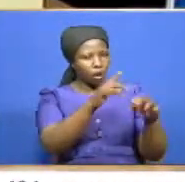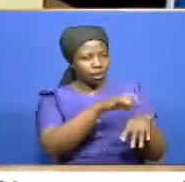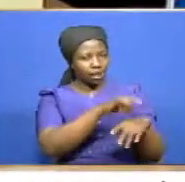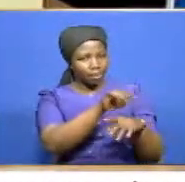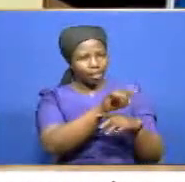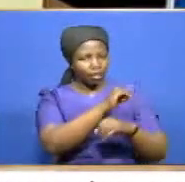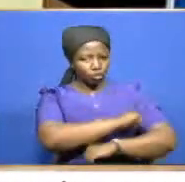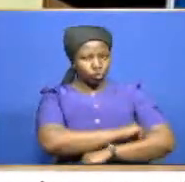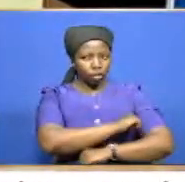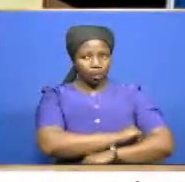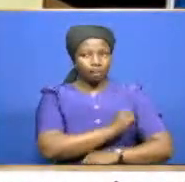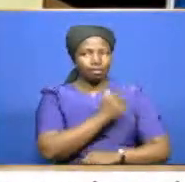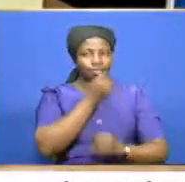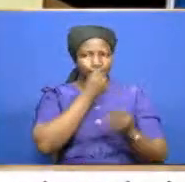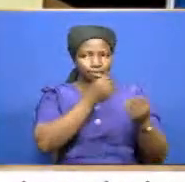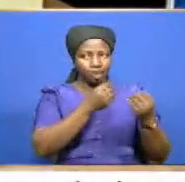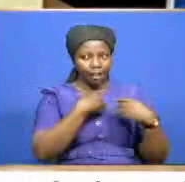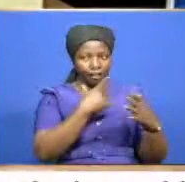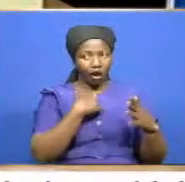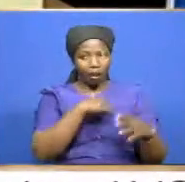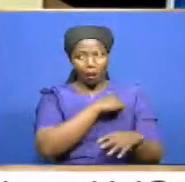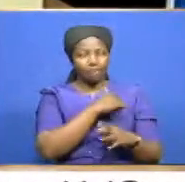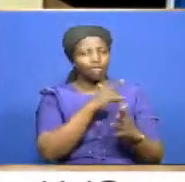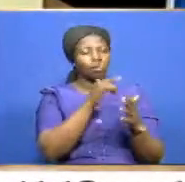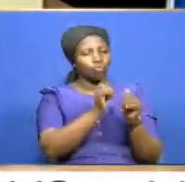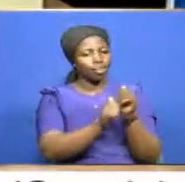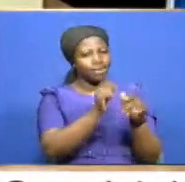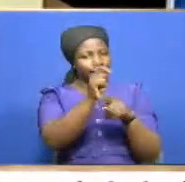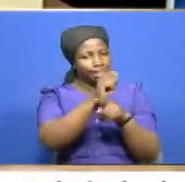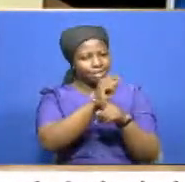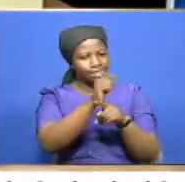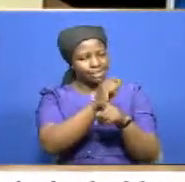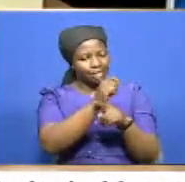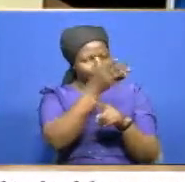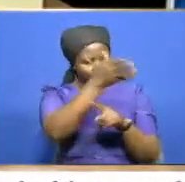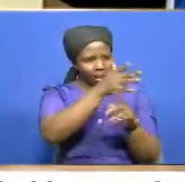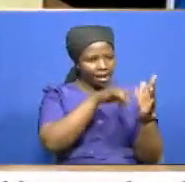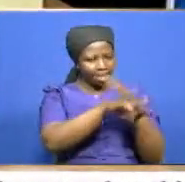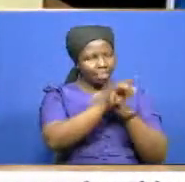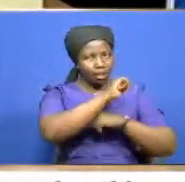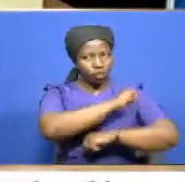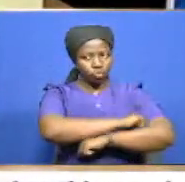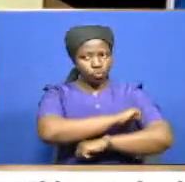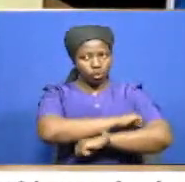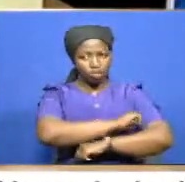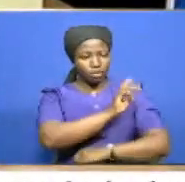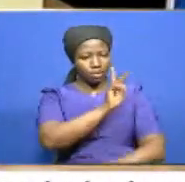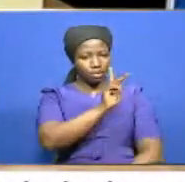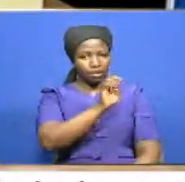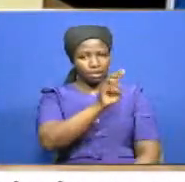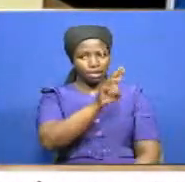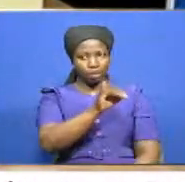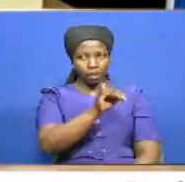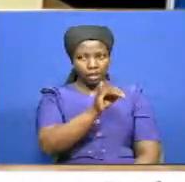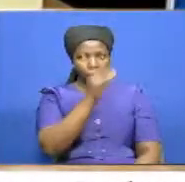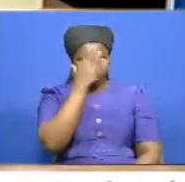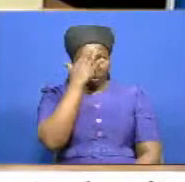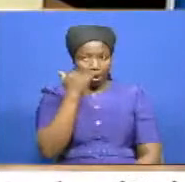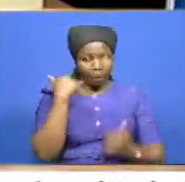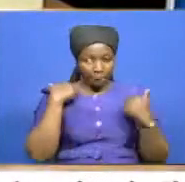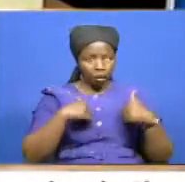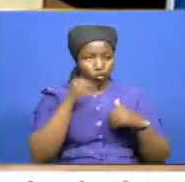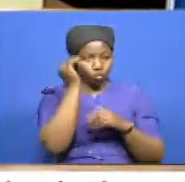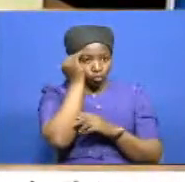labda ni kozi gani ambazo zinatolewa katika chuo kile cha Kewi. Manake najua